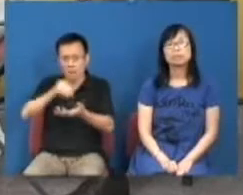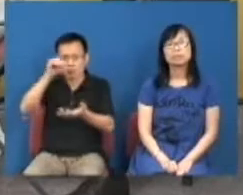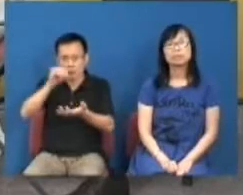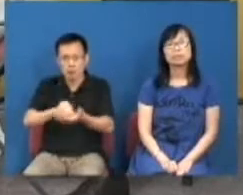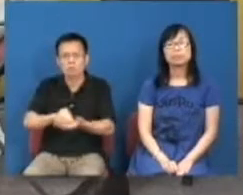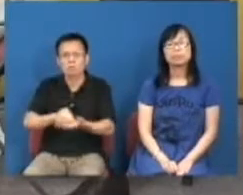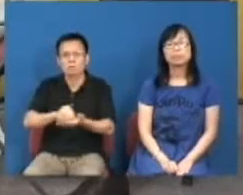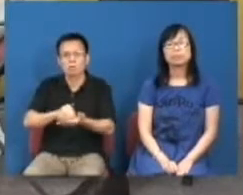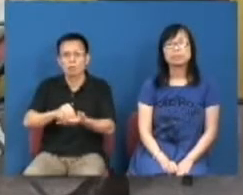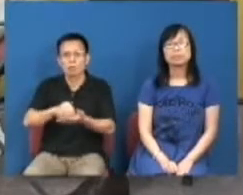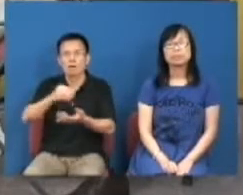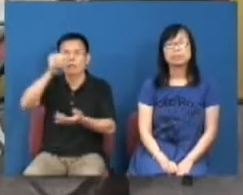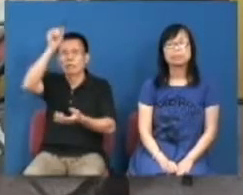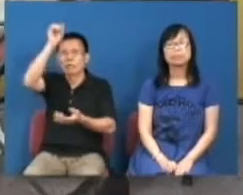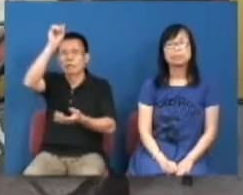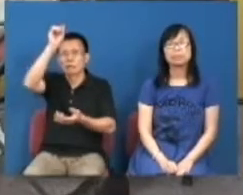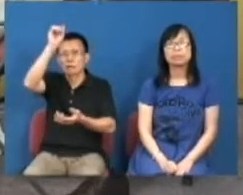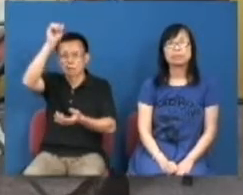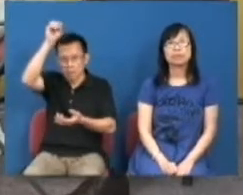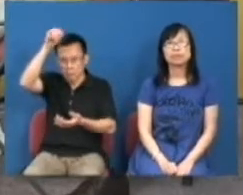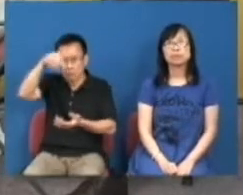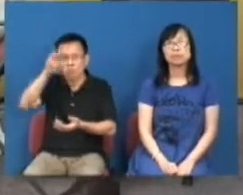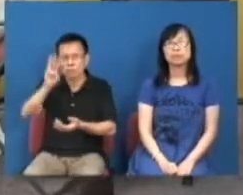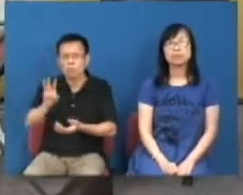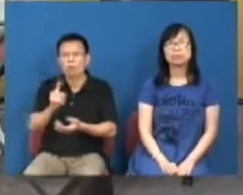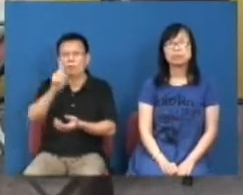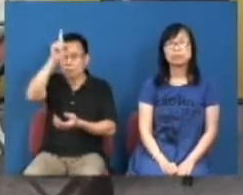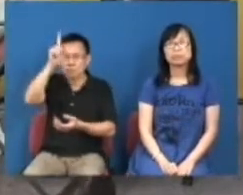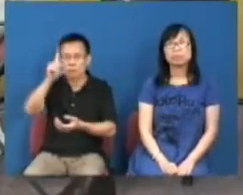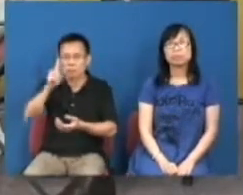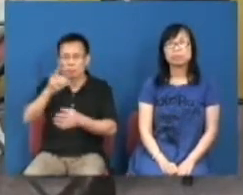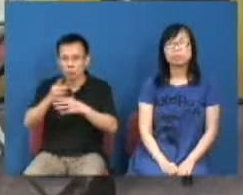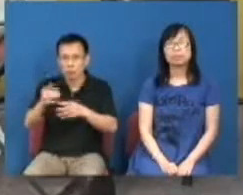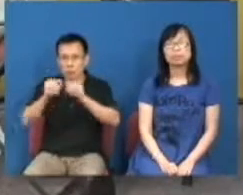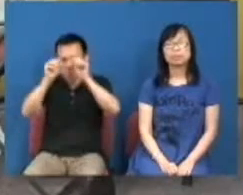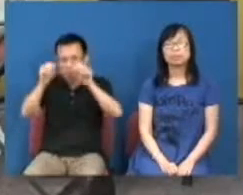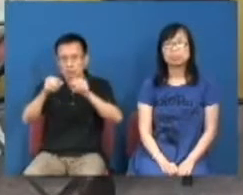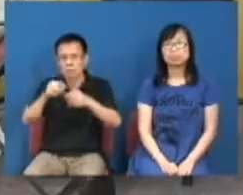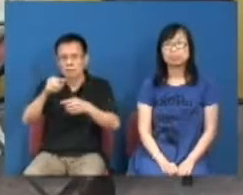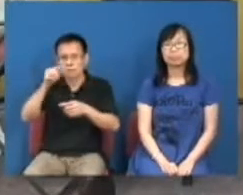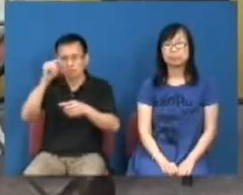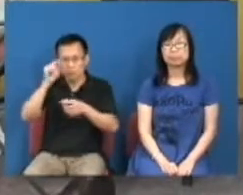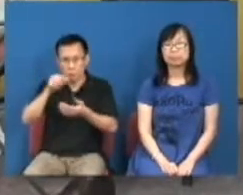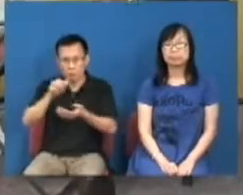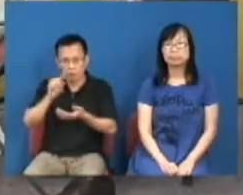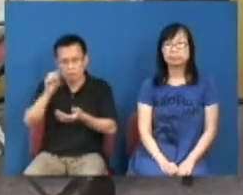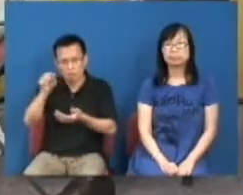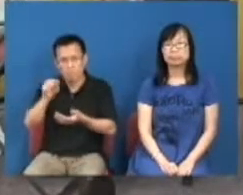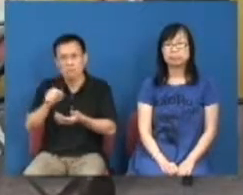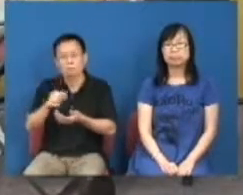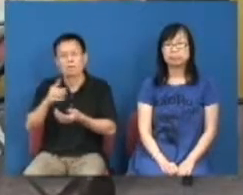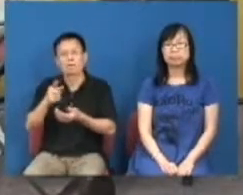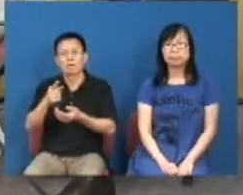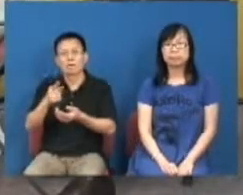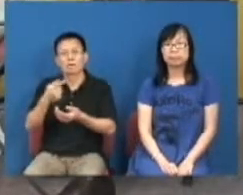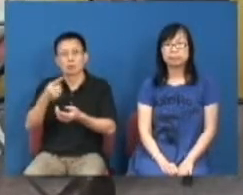係真係漏水係呢位樓上啊嘛。 嗯， 所以呢個就係問題呢度啦。我記得咧就係我哋曾經